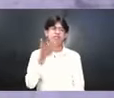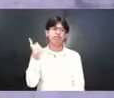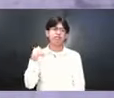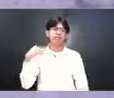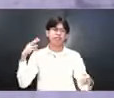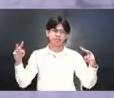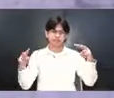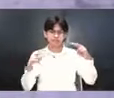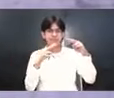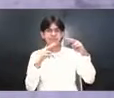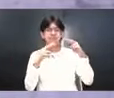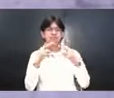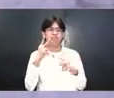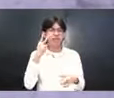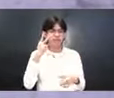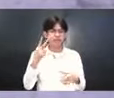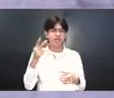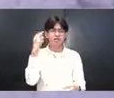niya.